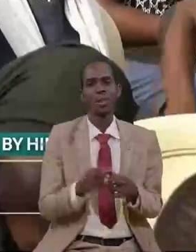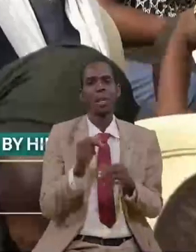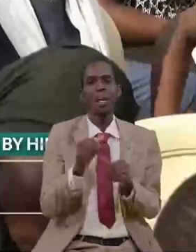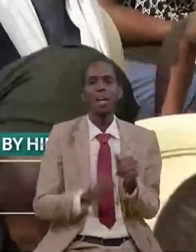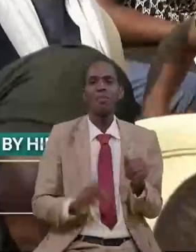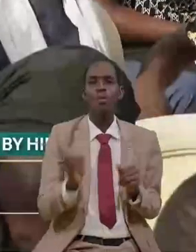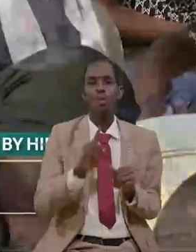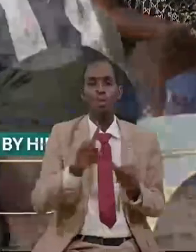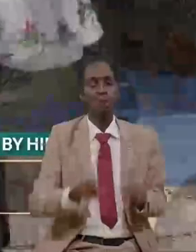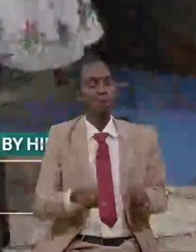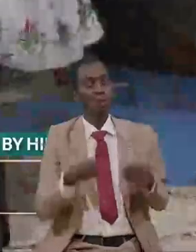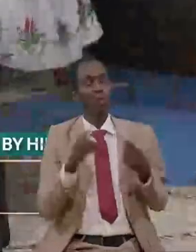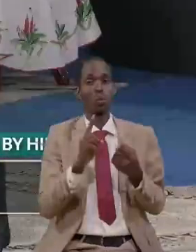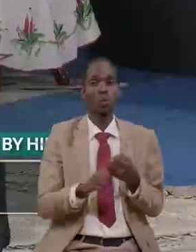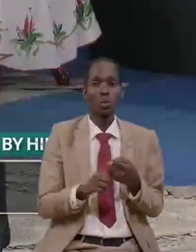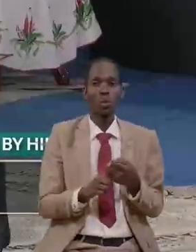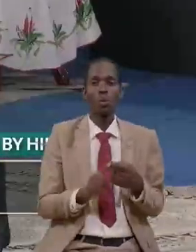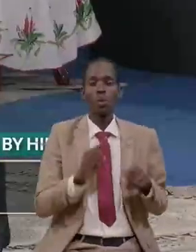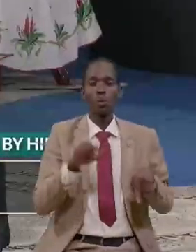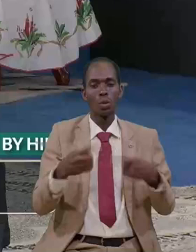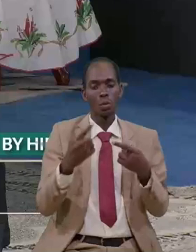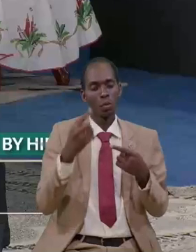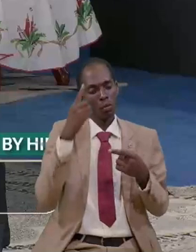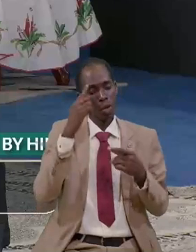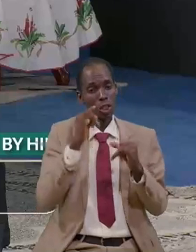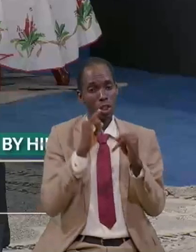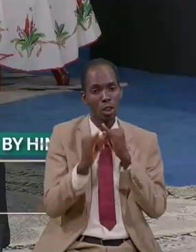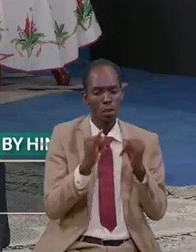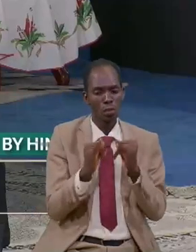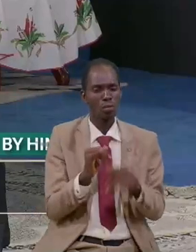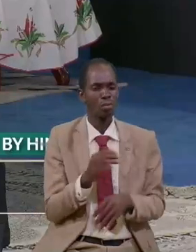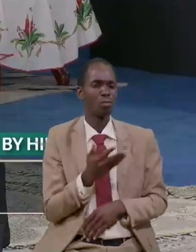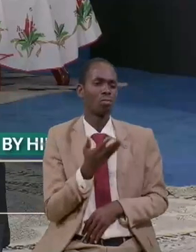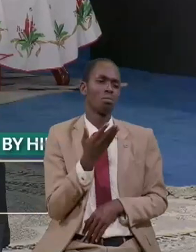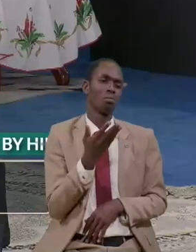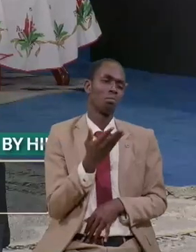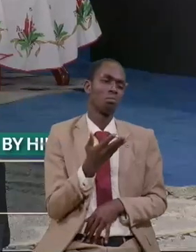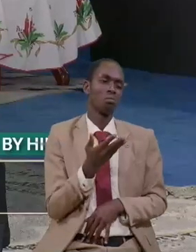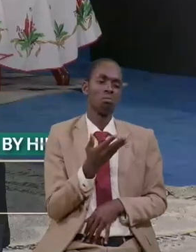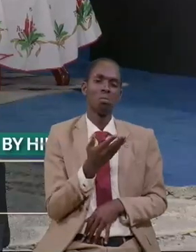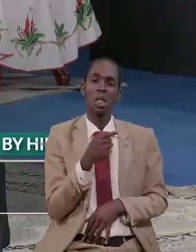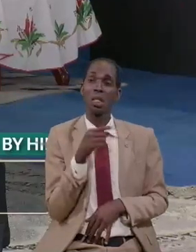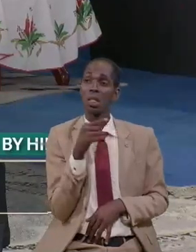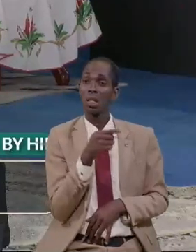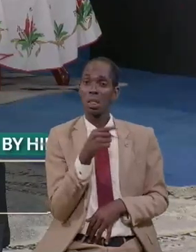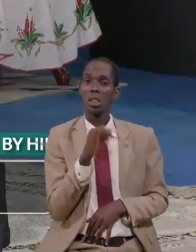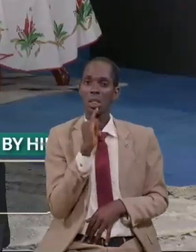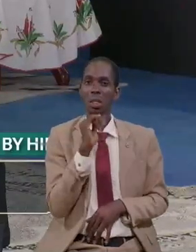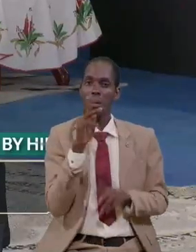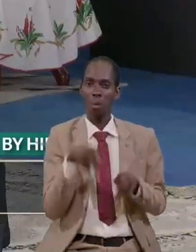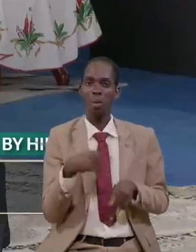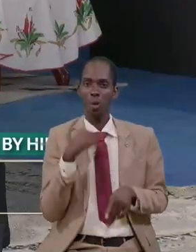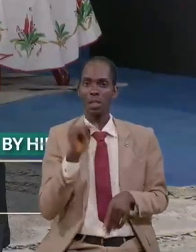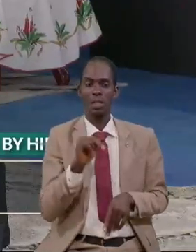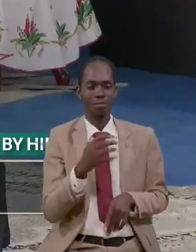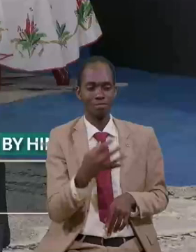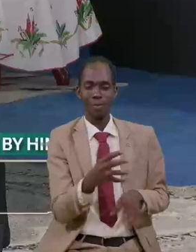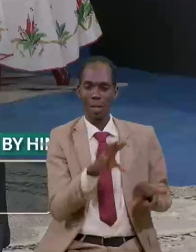Partout tu vas, si tu passes un entretien, on dira, ah, voici l'homme.